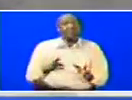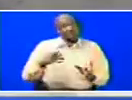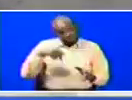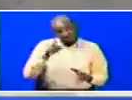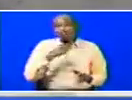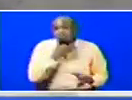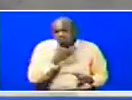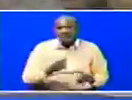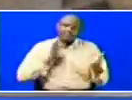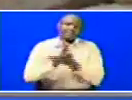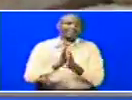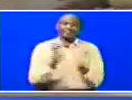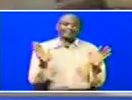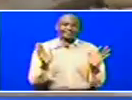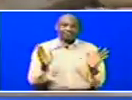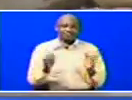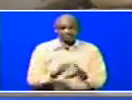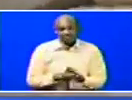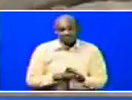walichotaka ni kutendewa haki.